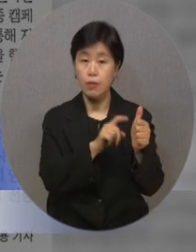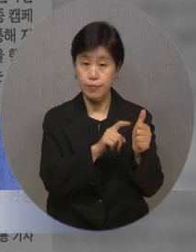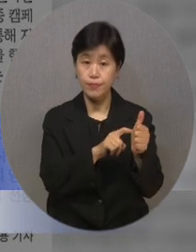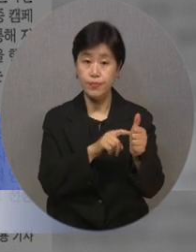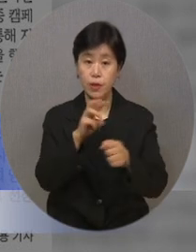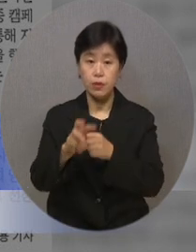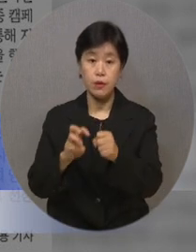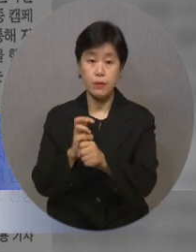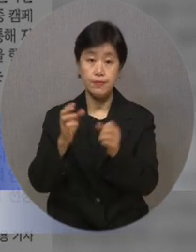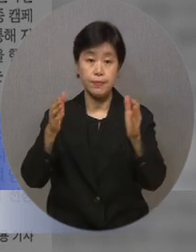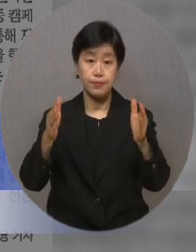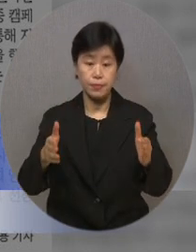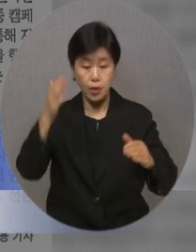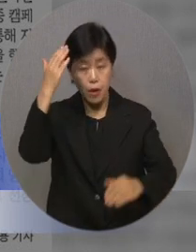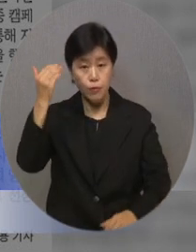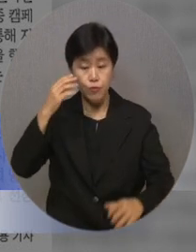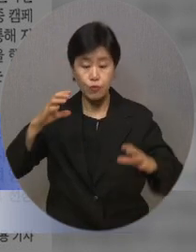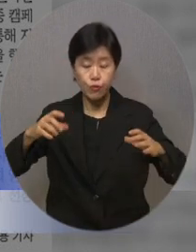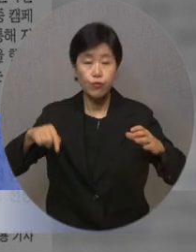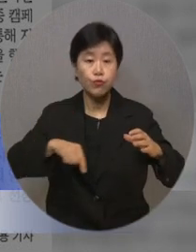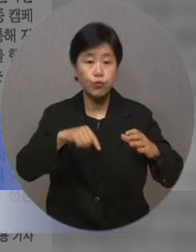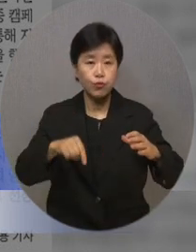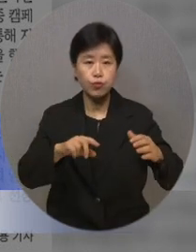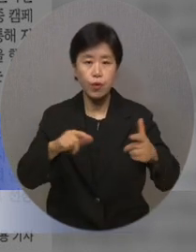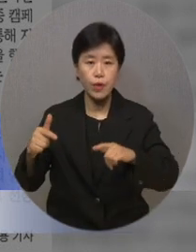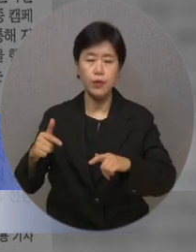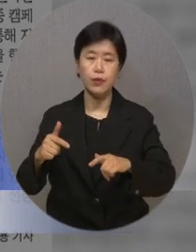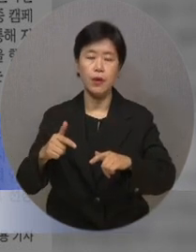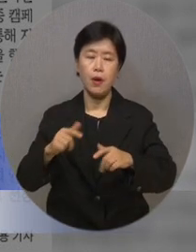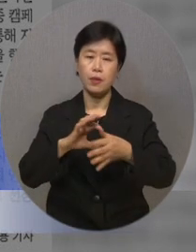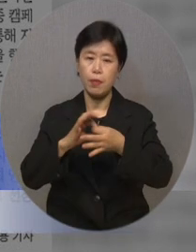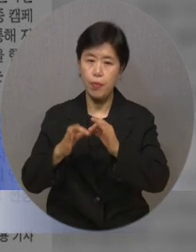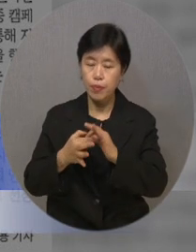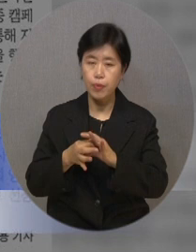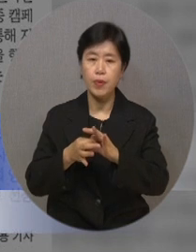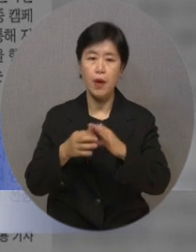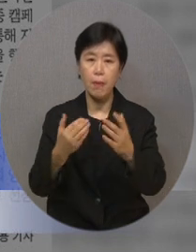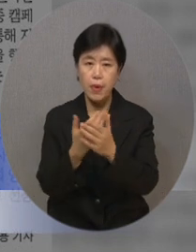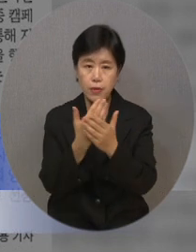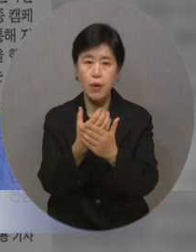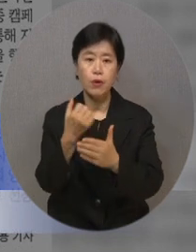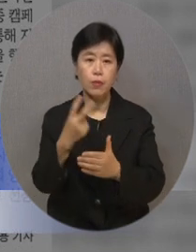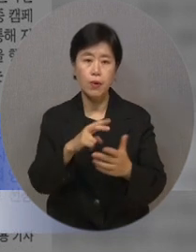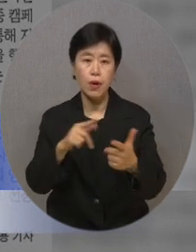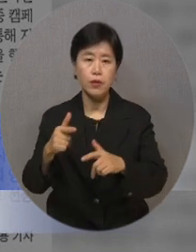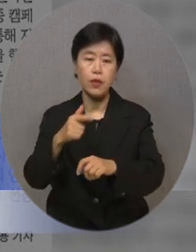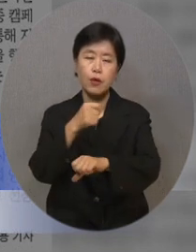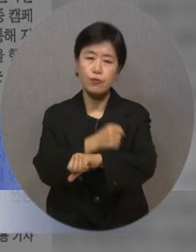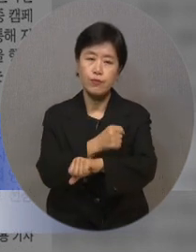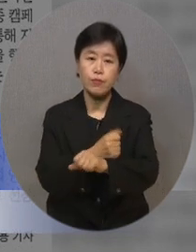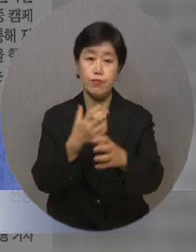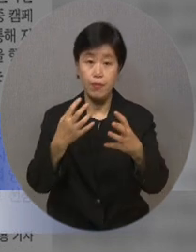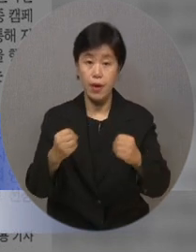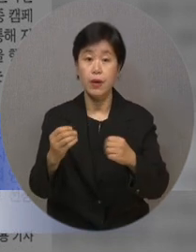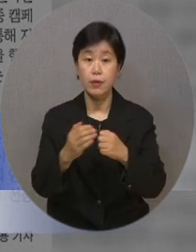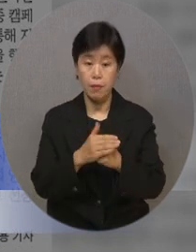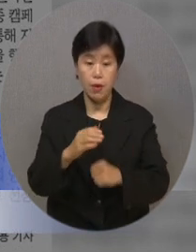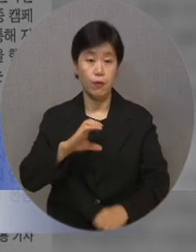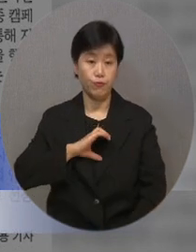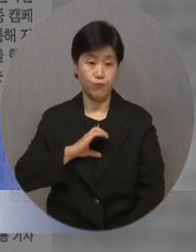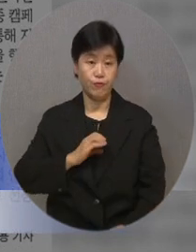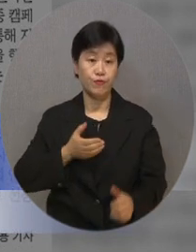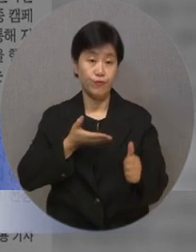장애인 체육 발전과이 선수 중심의 가치 실현 패럴림픽 확산의 기여한 공로로 패럴림픽 훈장을